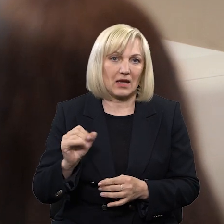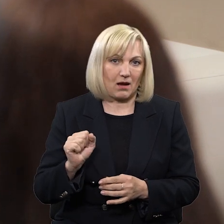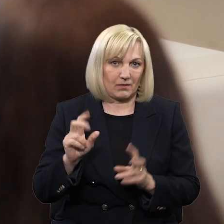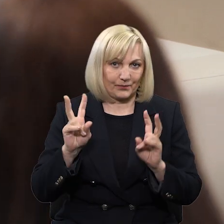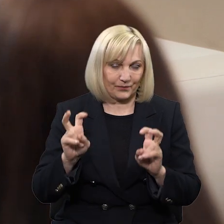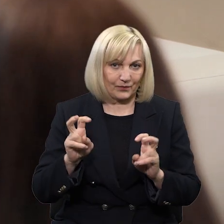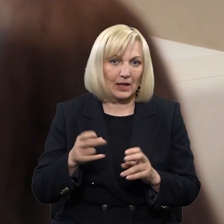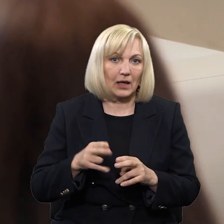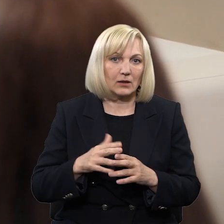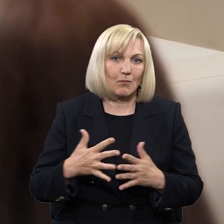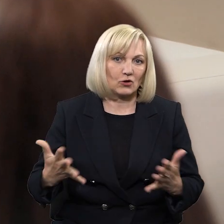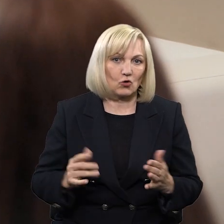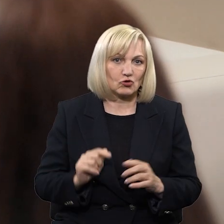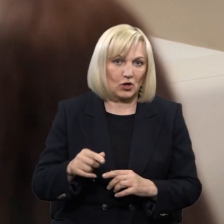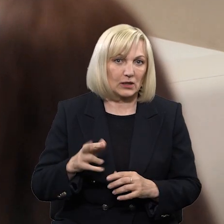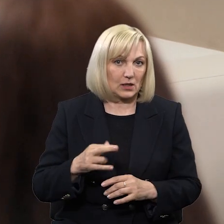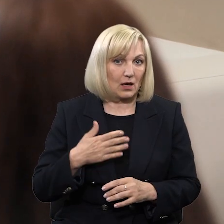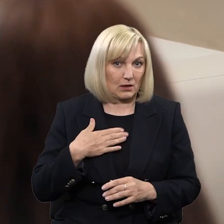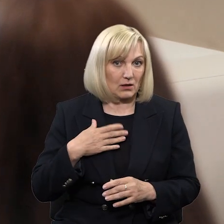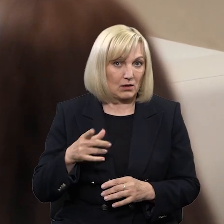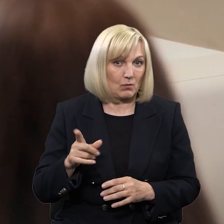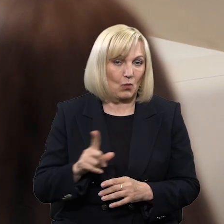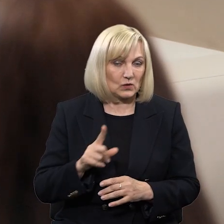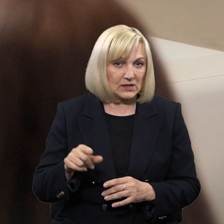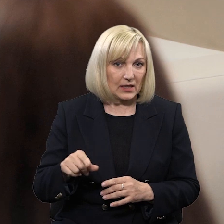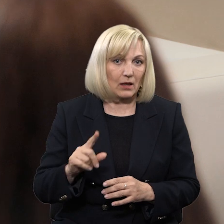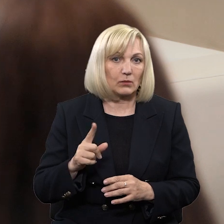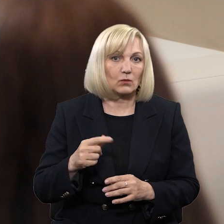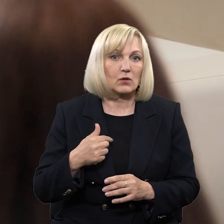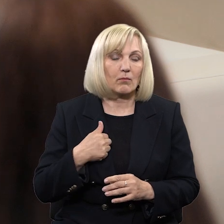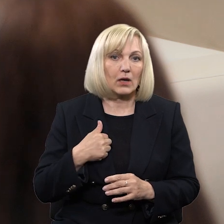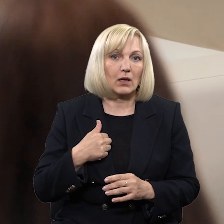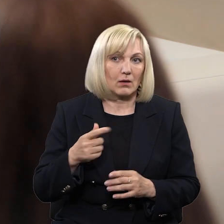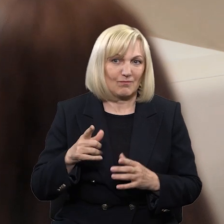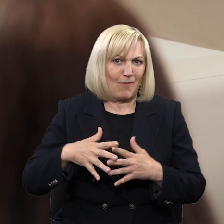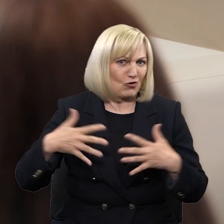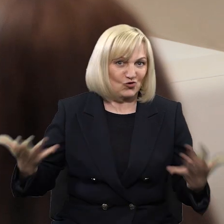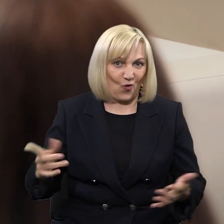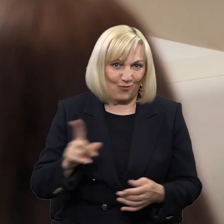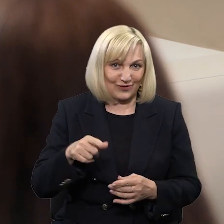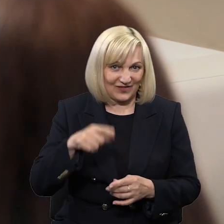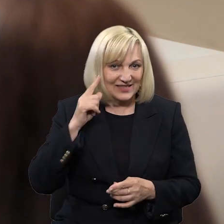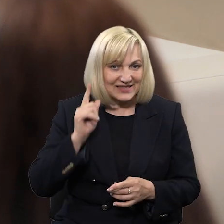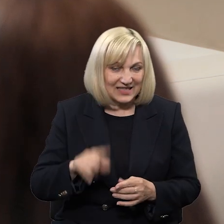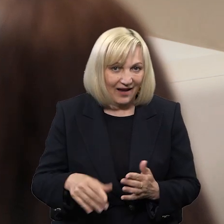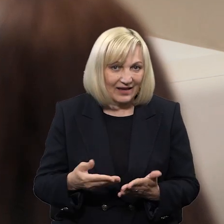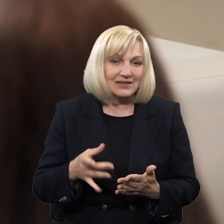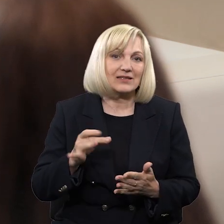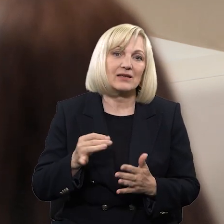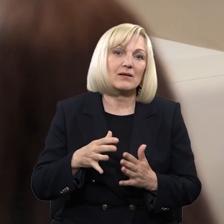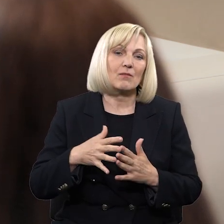это действительно очень большой шаг для Эрмитажа потому что мы очень большой Музей Как вы наверное все знаете